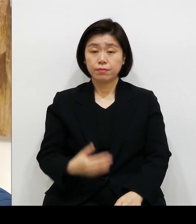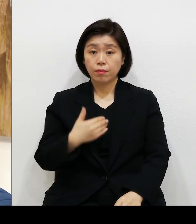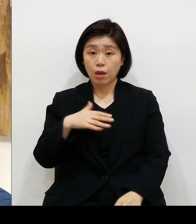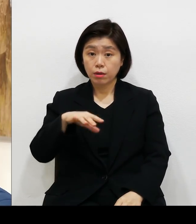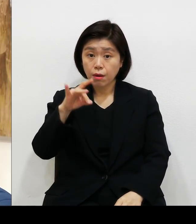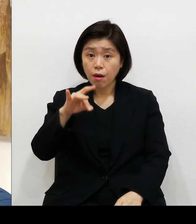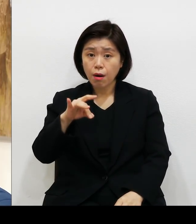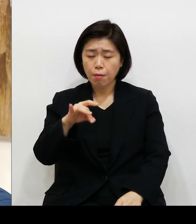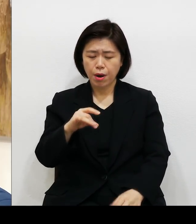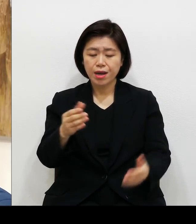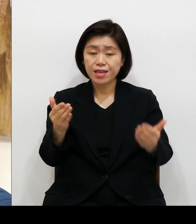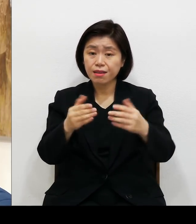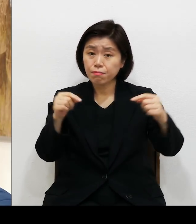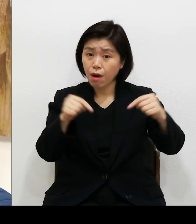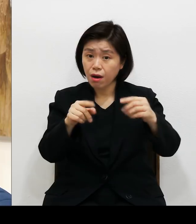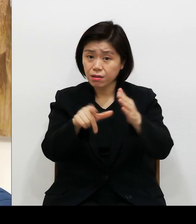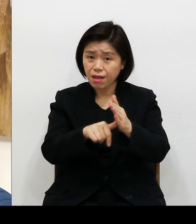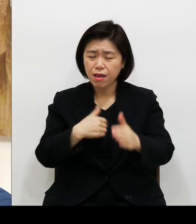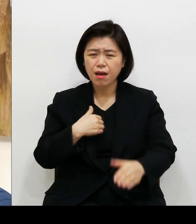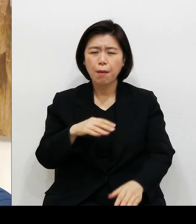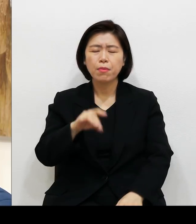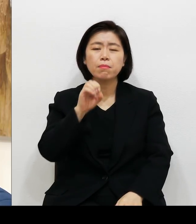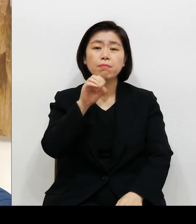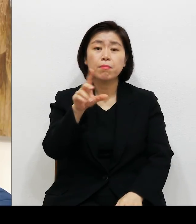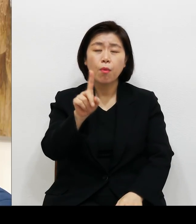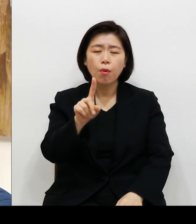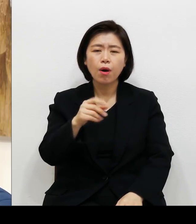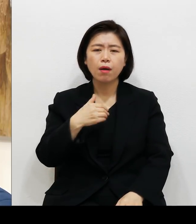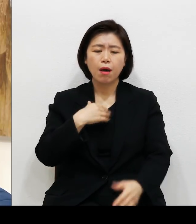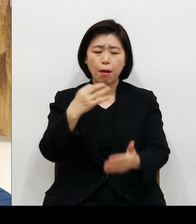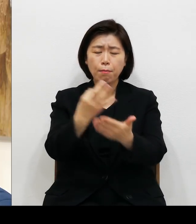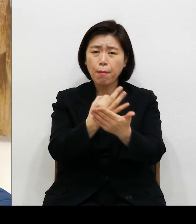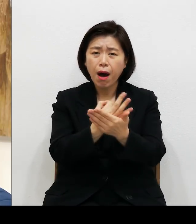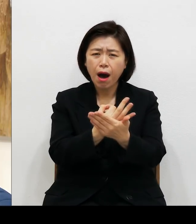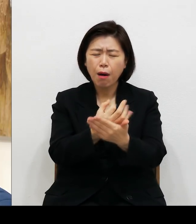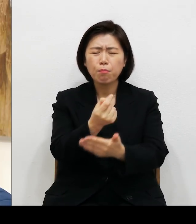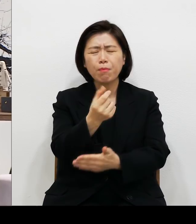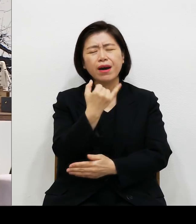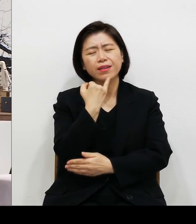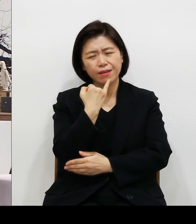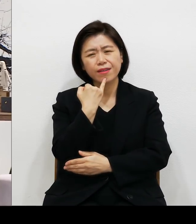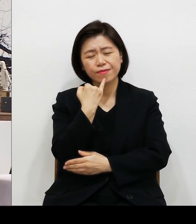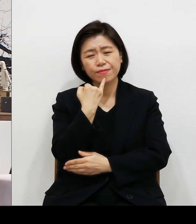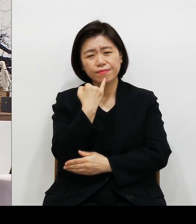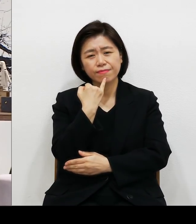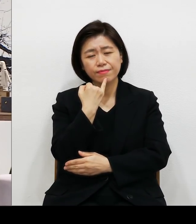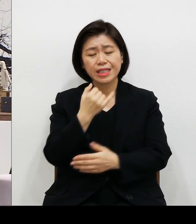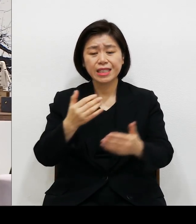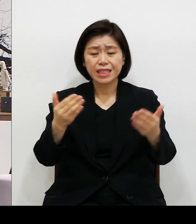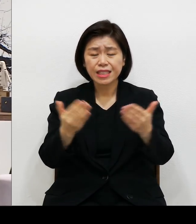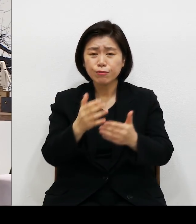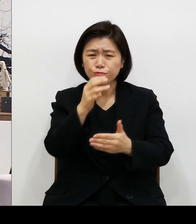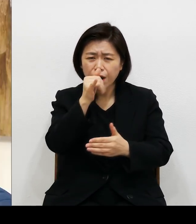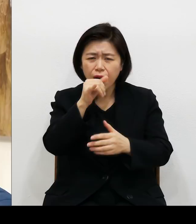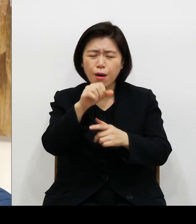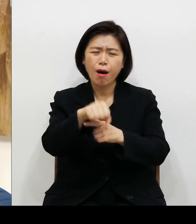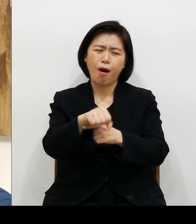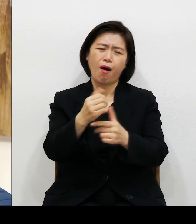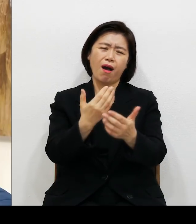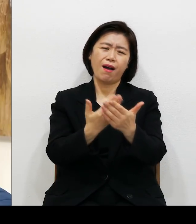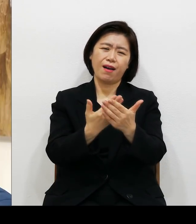그랬었어요. 다른 분들 주시는 인건비보다 적게 달라고. 네, 덜